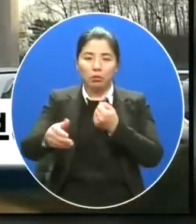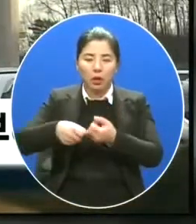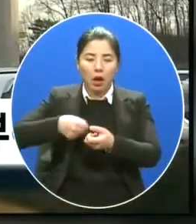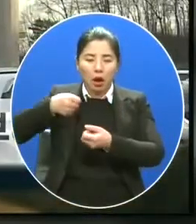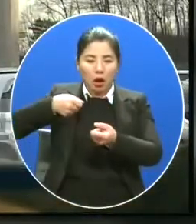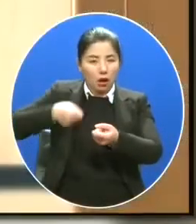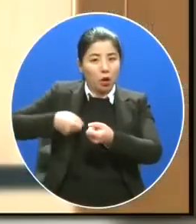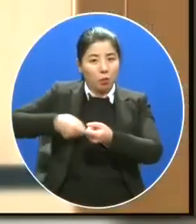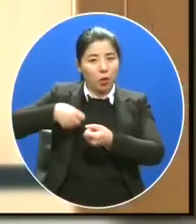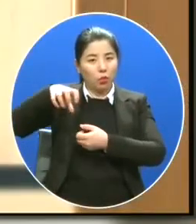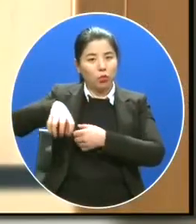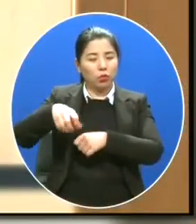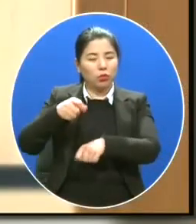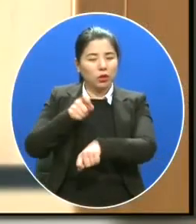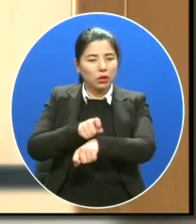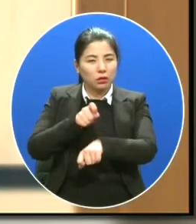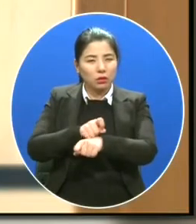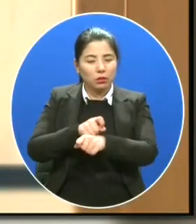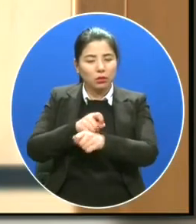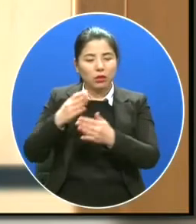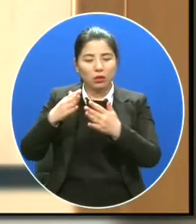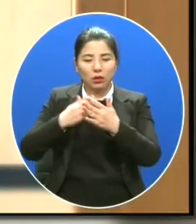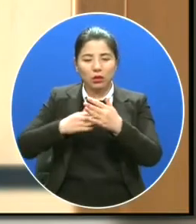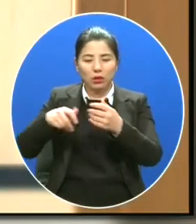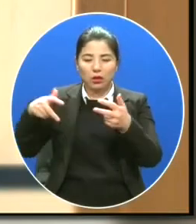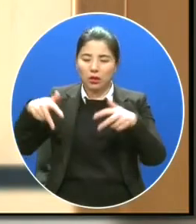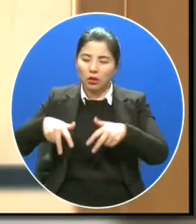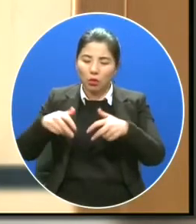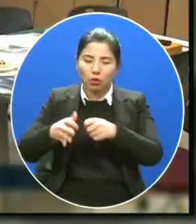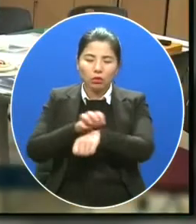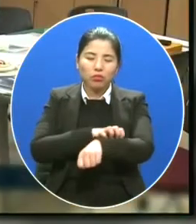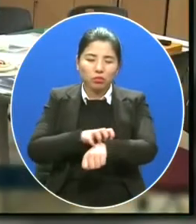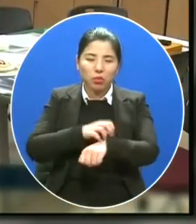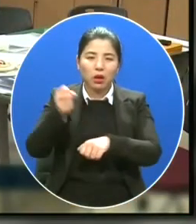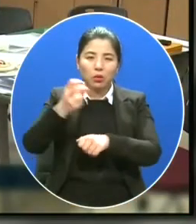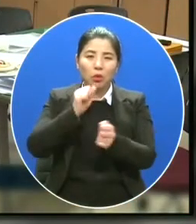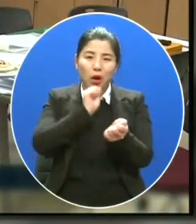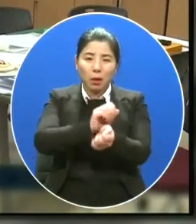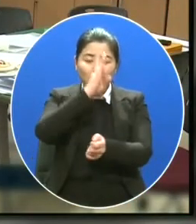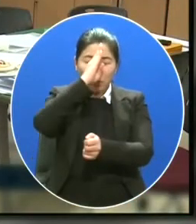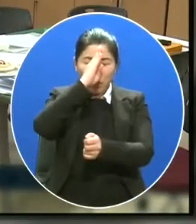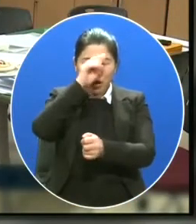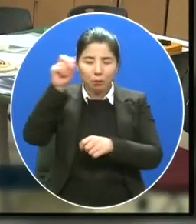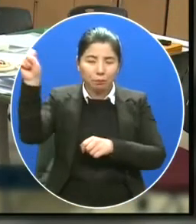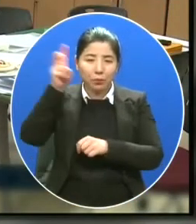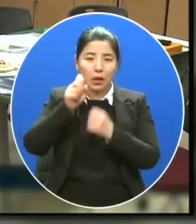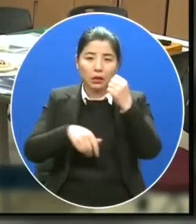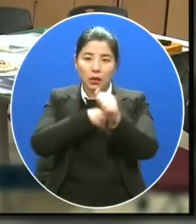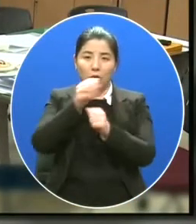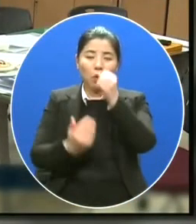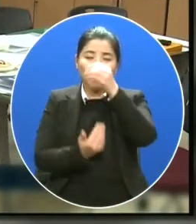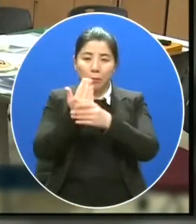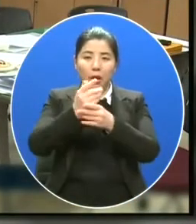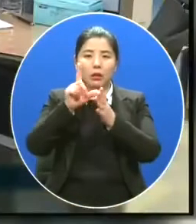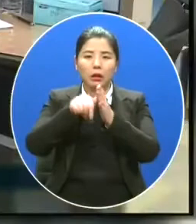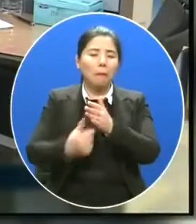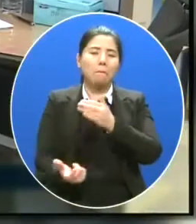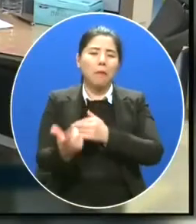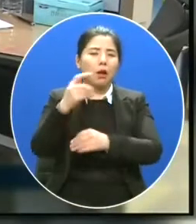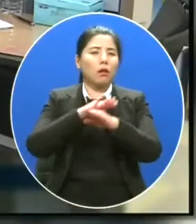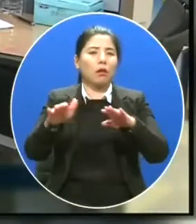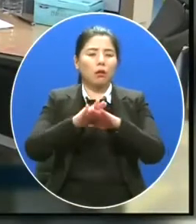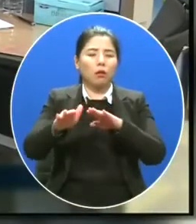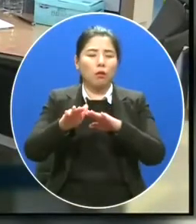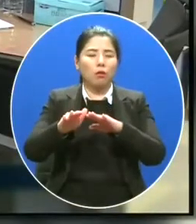인해 검역소 직원들이 불편할 뿐 아니라 신종 코로나 바이러스 감염증과 같은 돌발 상황이 벌어졌을 경우